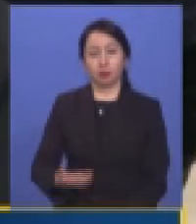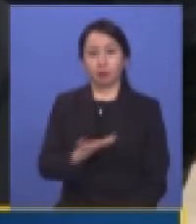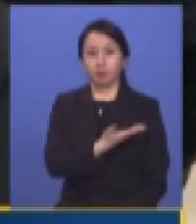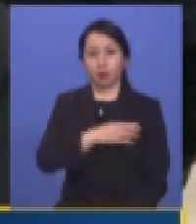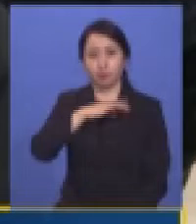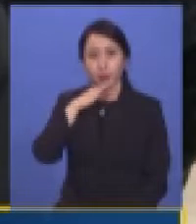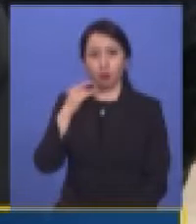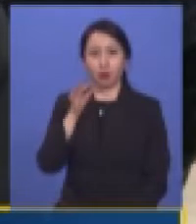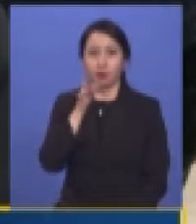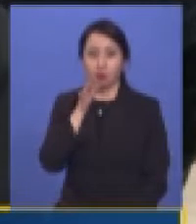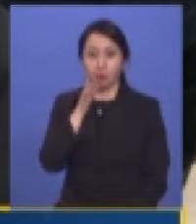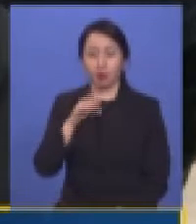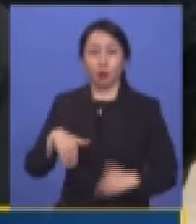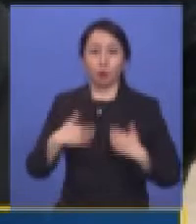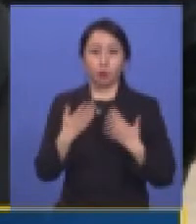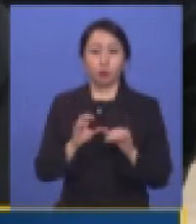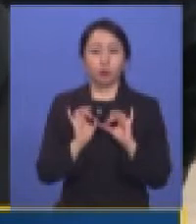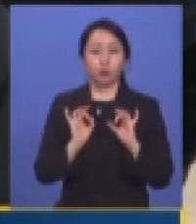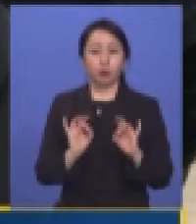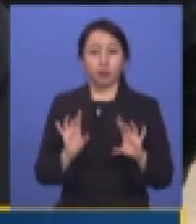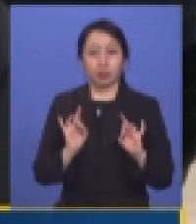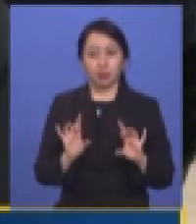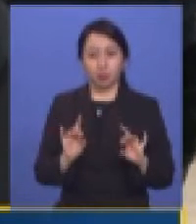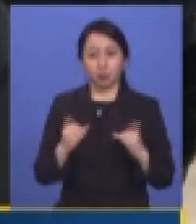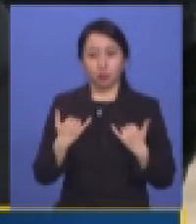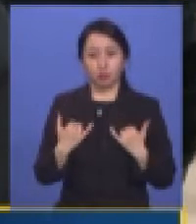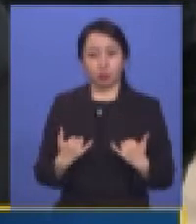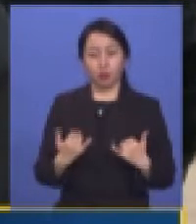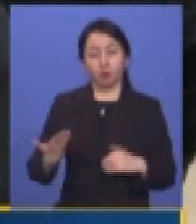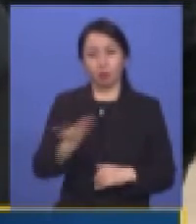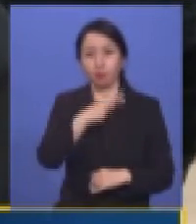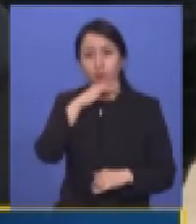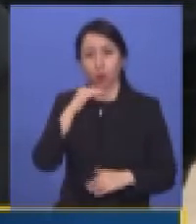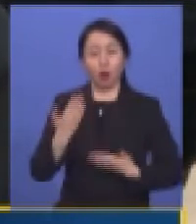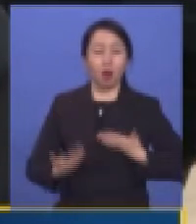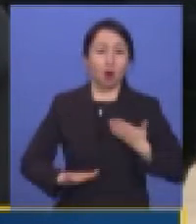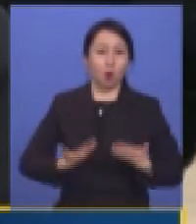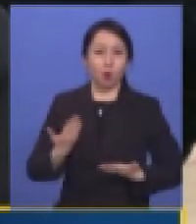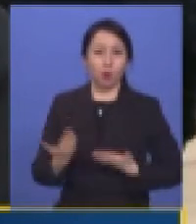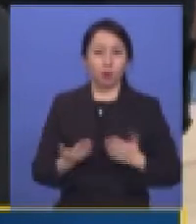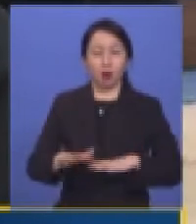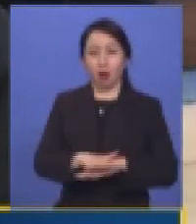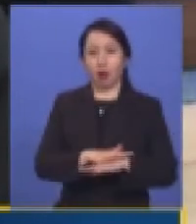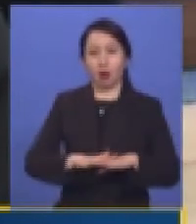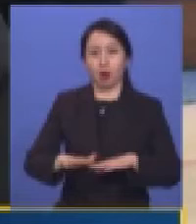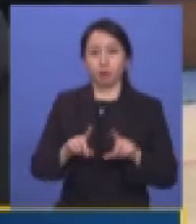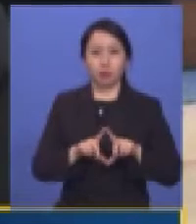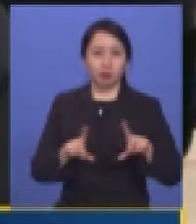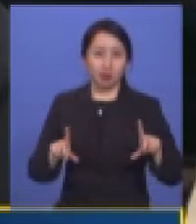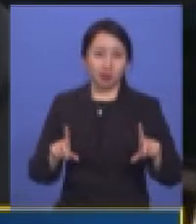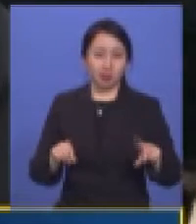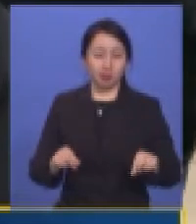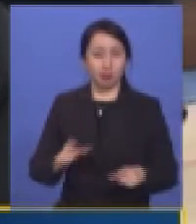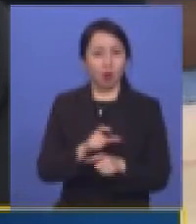времени уделяем разъяснению сегодня мы много ходим по общественным организациям